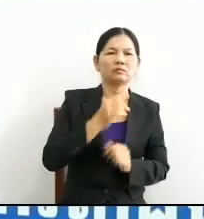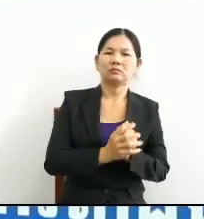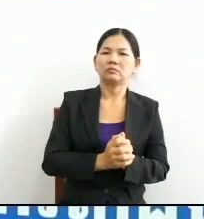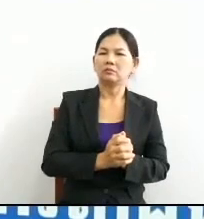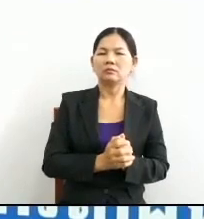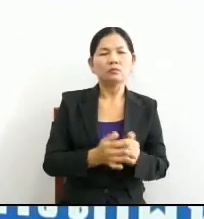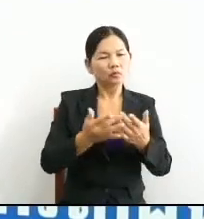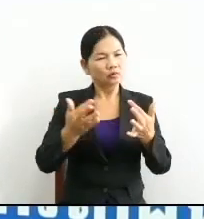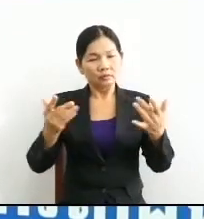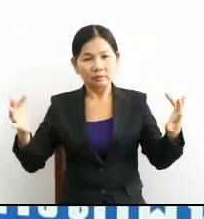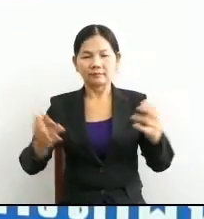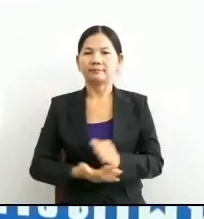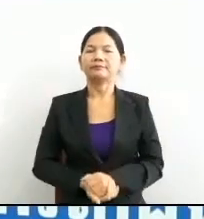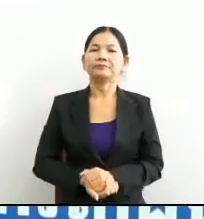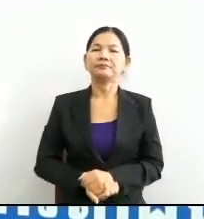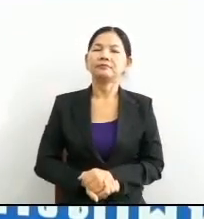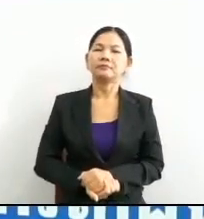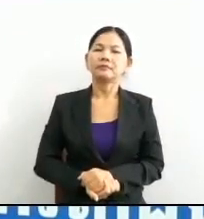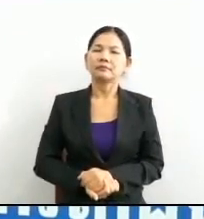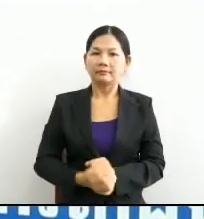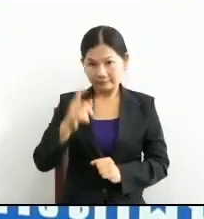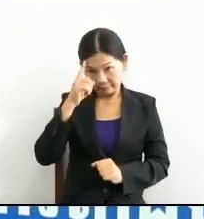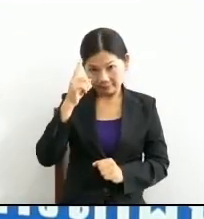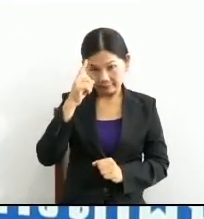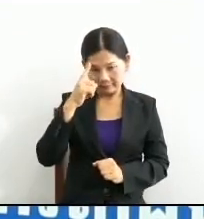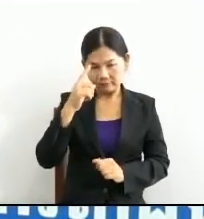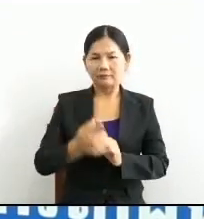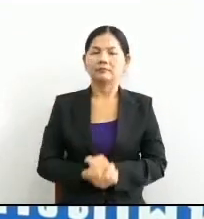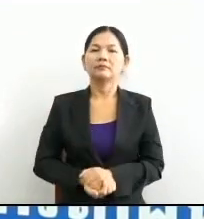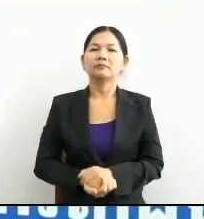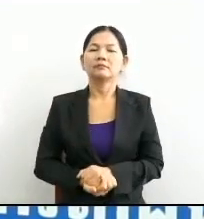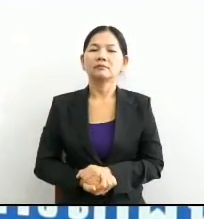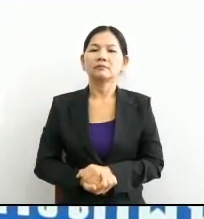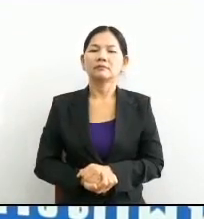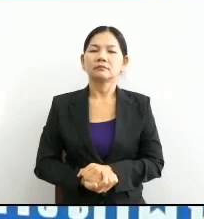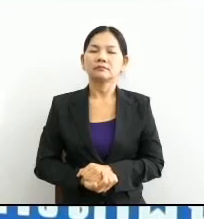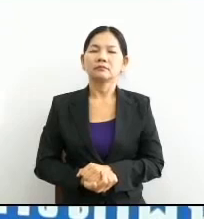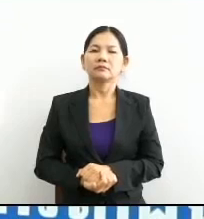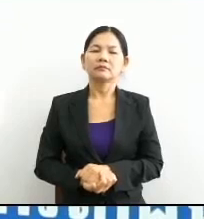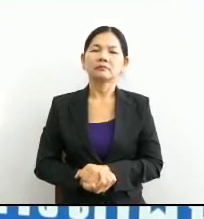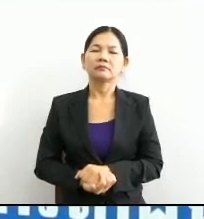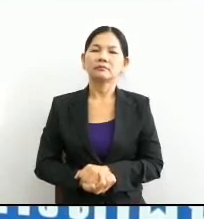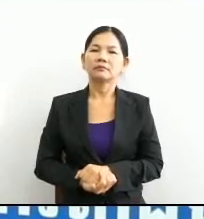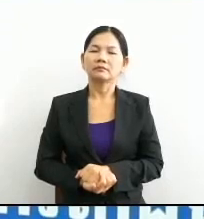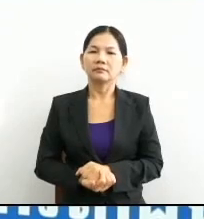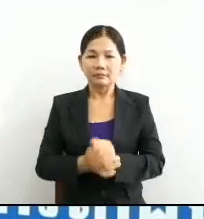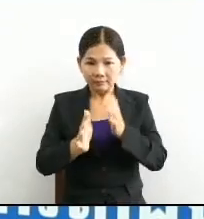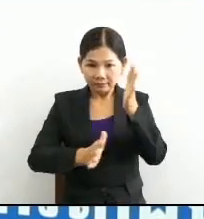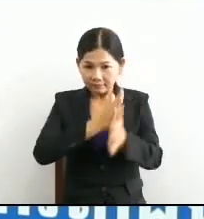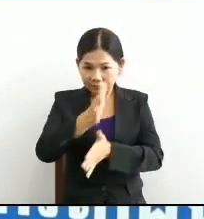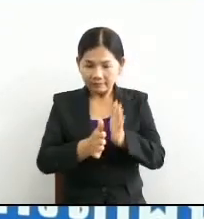miên tràn nè nè chà con bà chị vô lấy về này khổ cho họ bằng năng hài nè anh chẳng ở lấy con an là khuôn